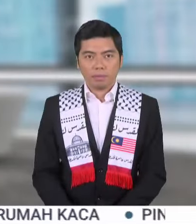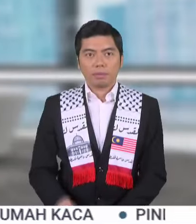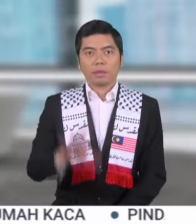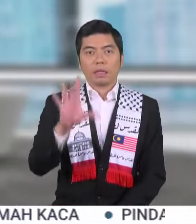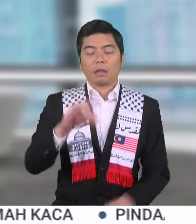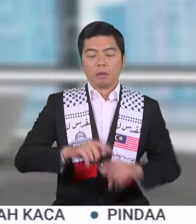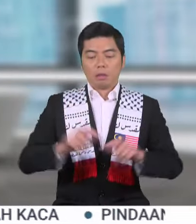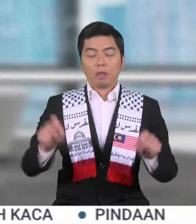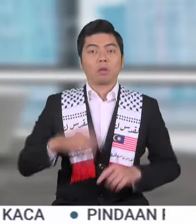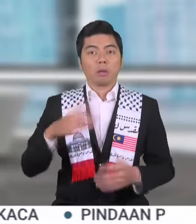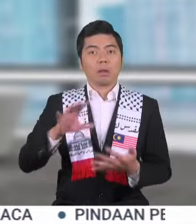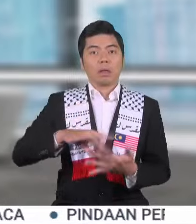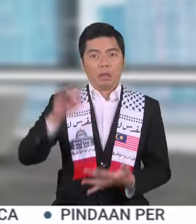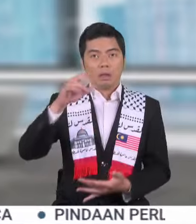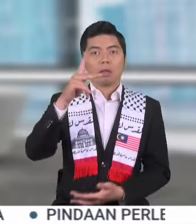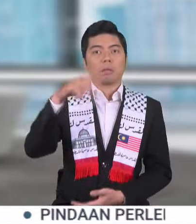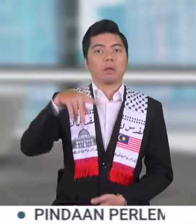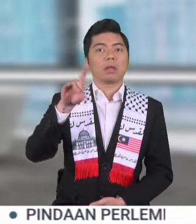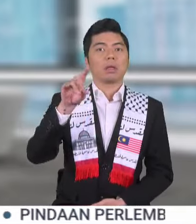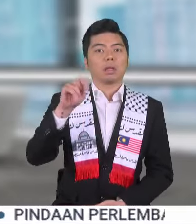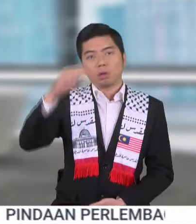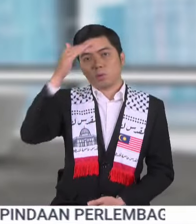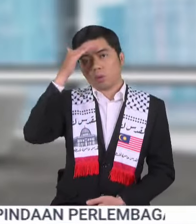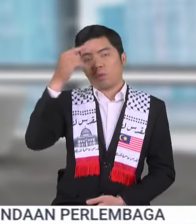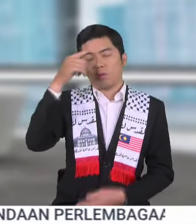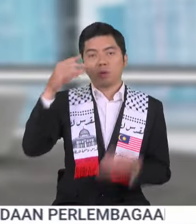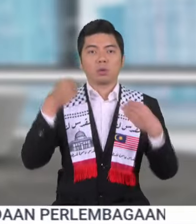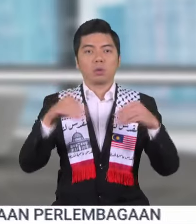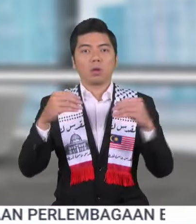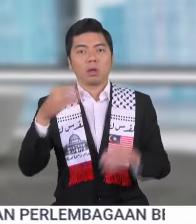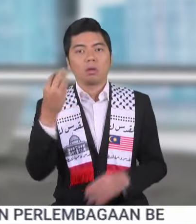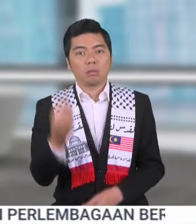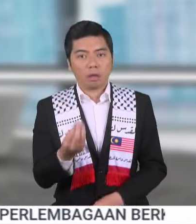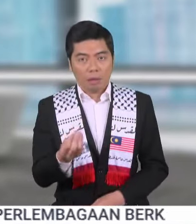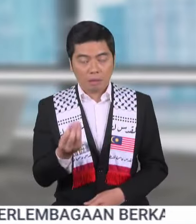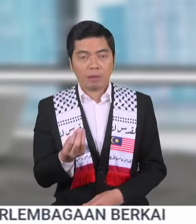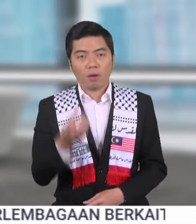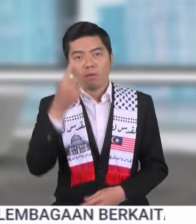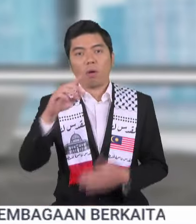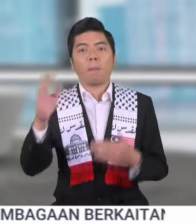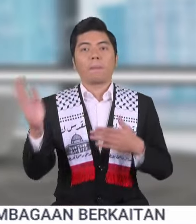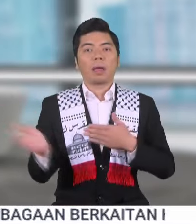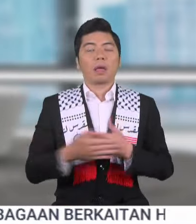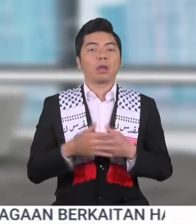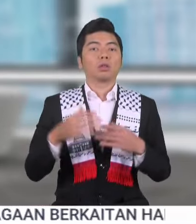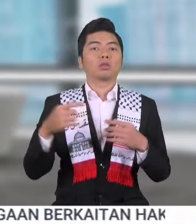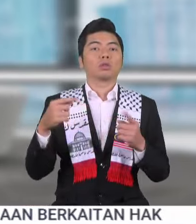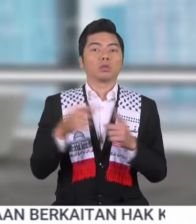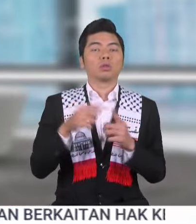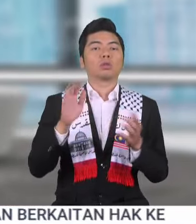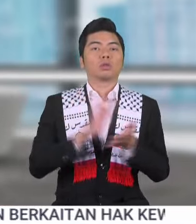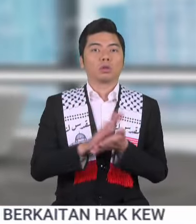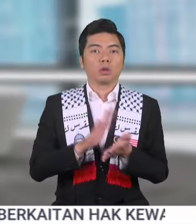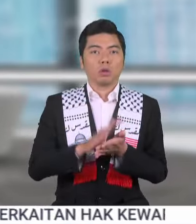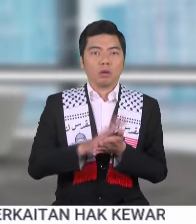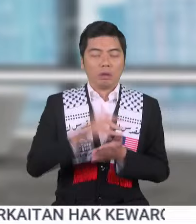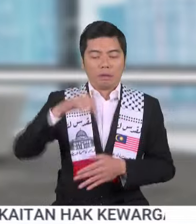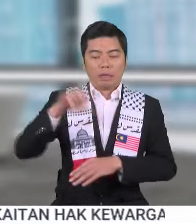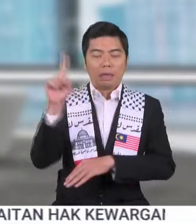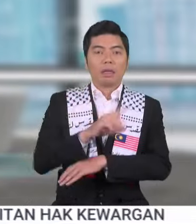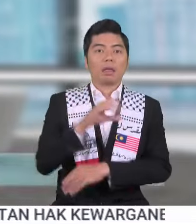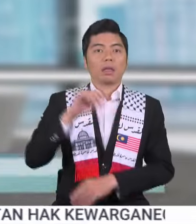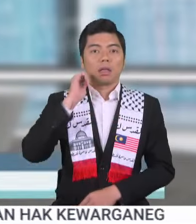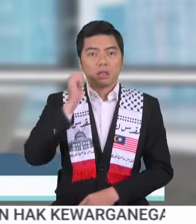lapan lokasi dipilih kpdn Johor untuk pelaksanaan jualan Rahmah Madani back to school bermula hari ini dan esok lokasi tersebut